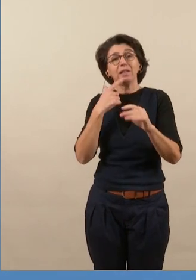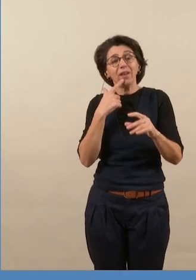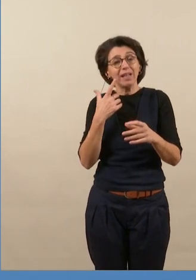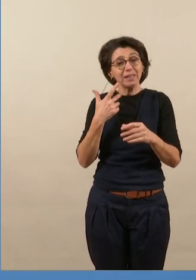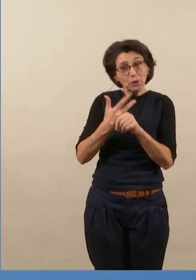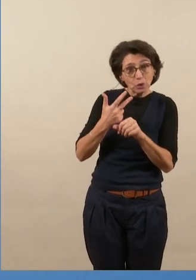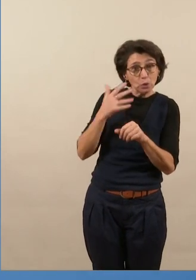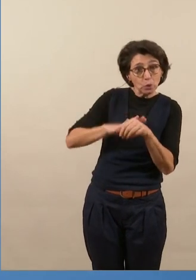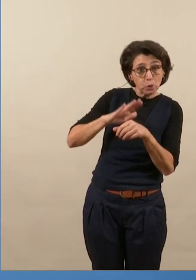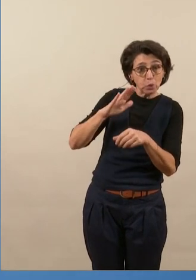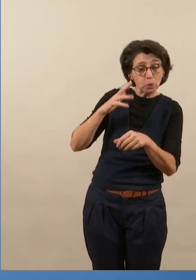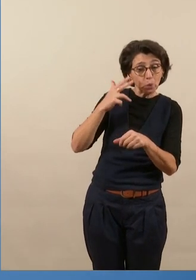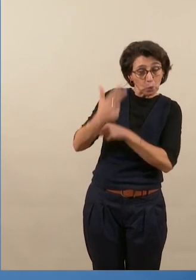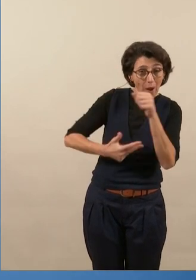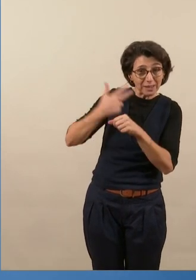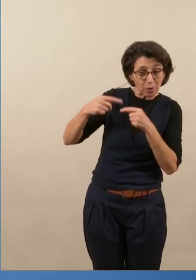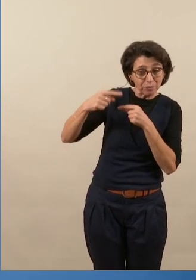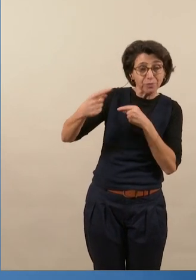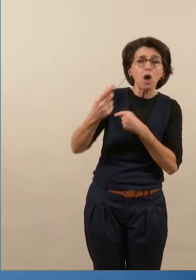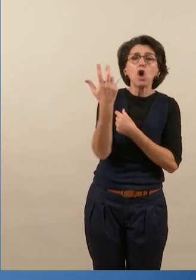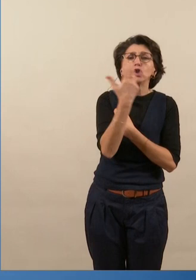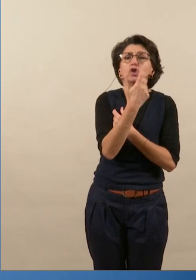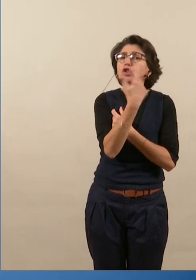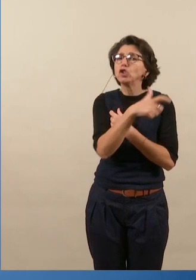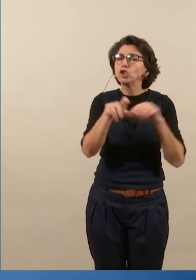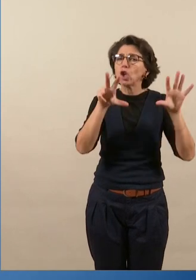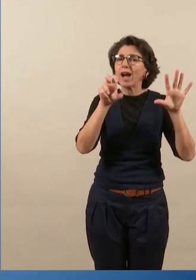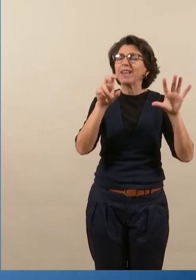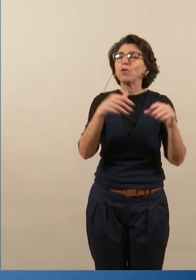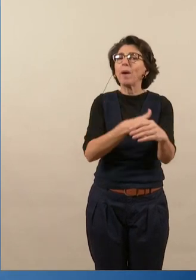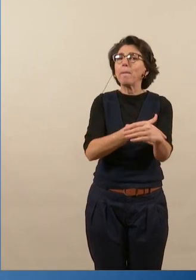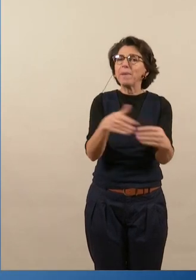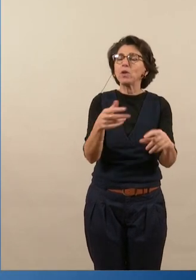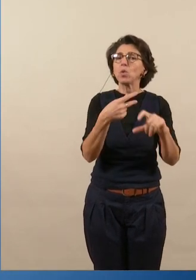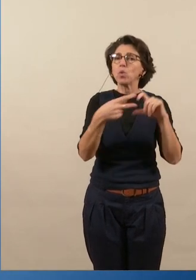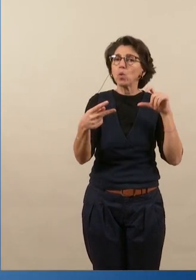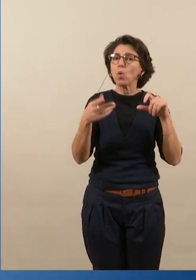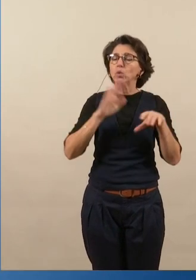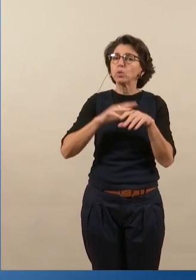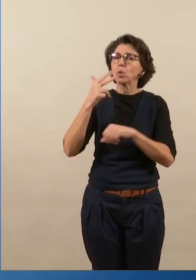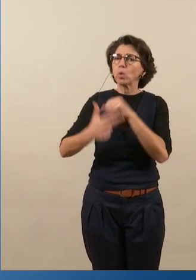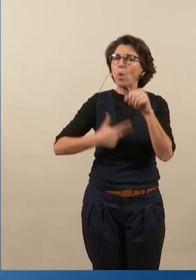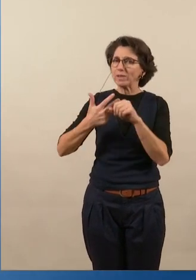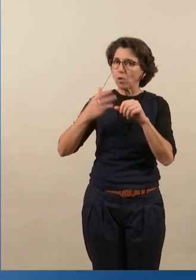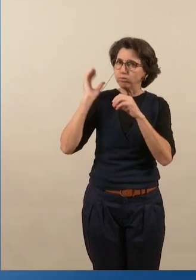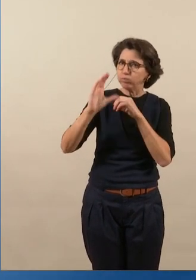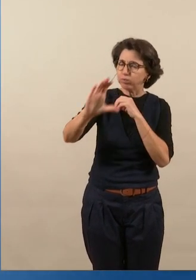ce ne seront pas moins de 280 millions d'euros qui seront investis 280 millions d'euros en 3 ans alors qu'il y a 10 mois vous nous annonciz que le bouclier social et climatique